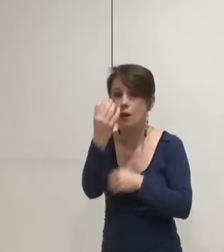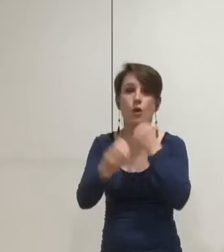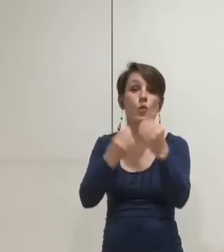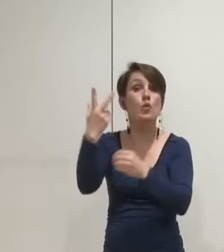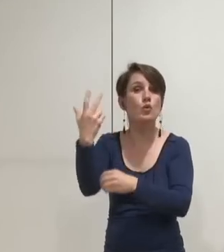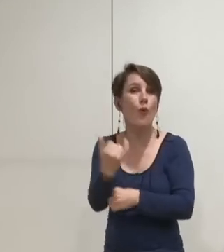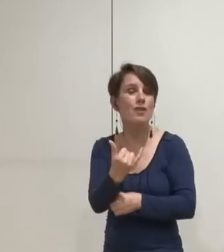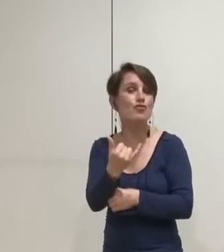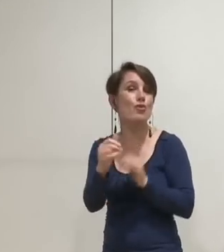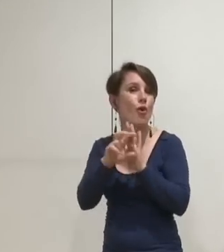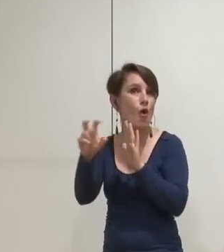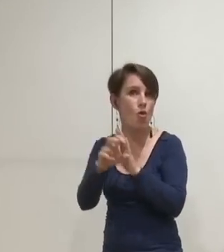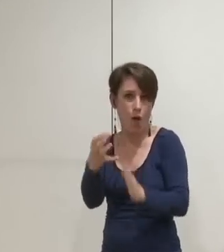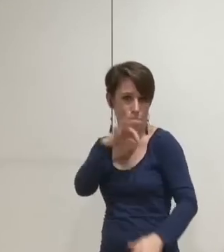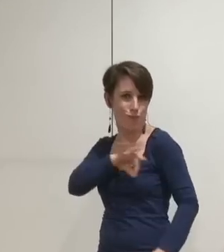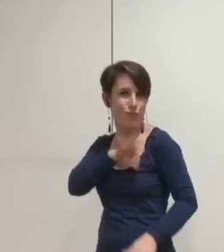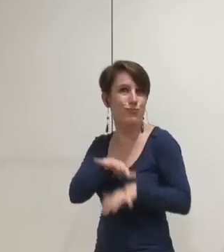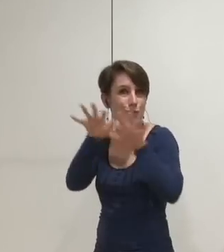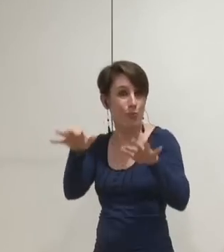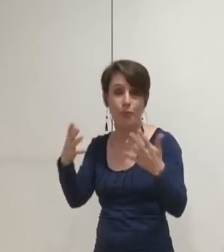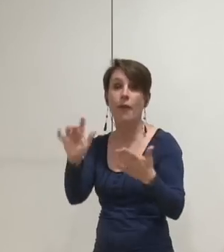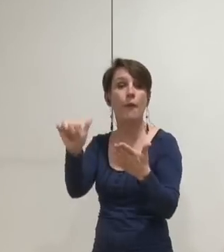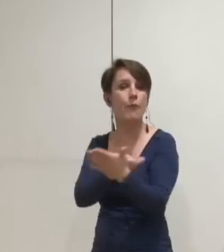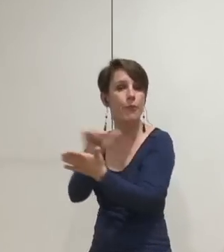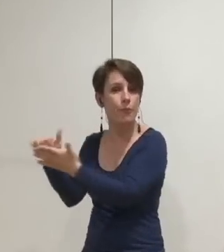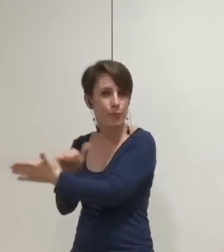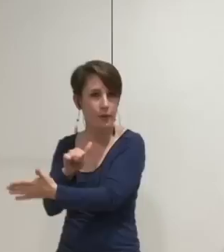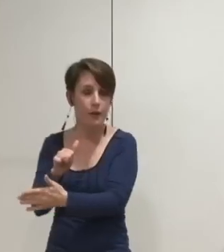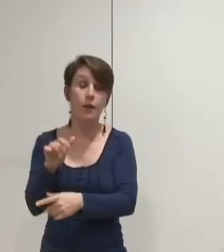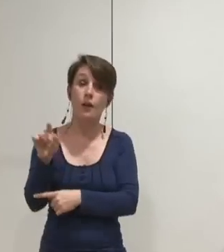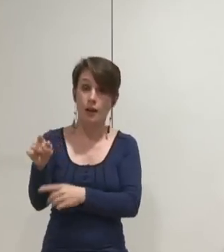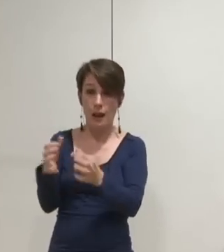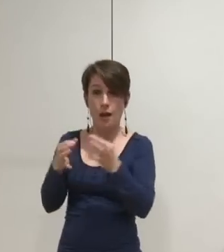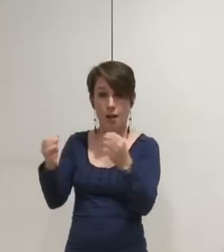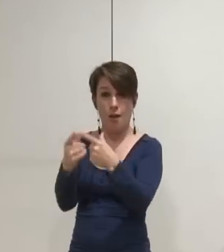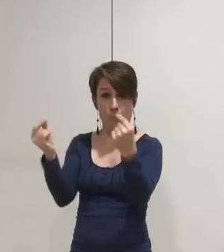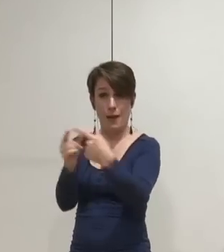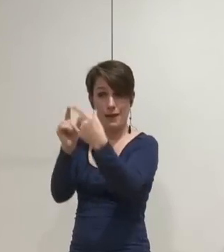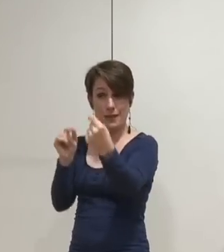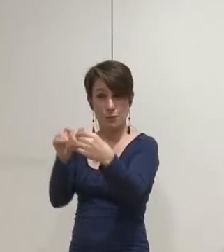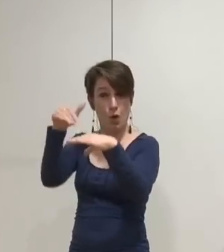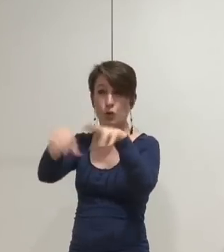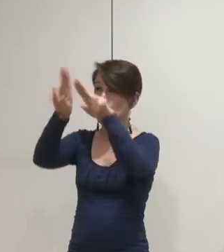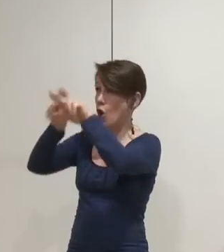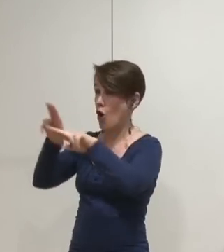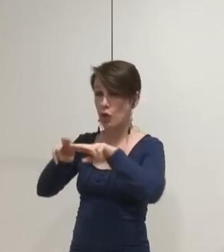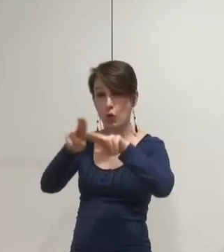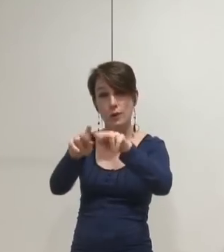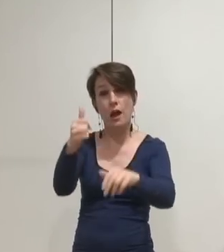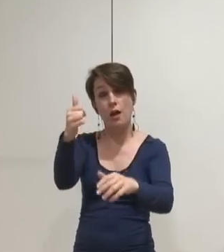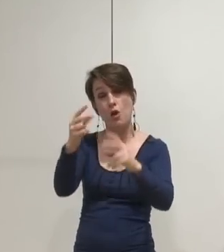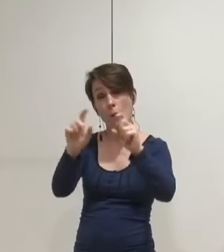Grenoble je rappelle que l'entretien courant de cet équipement avec ou 100 manifestations c'est 1 million d'euros pour la